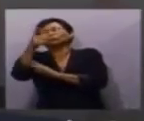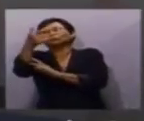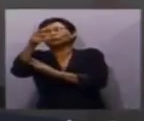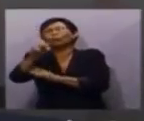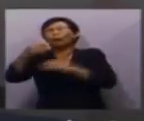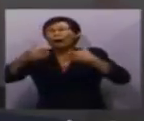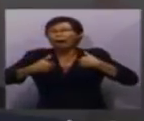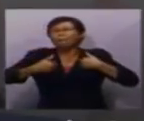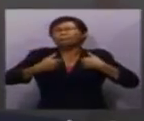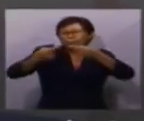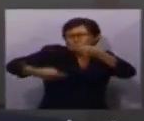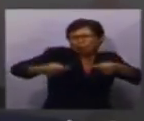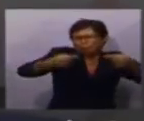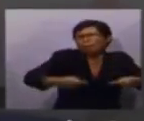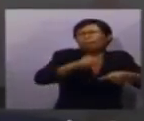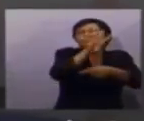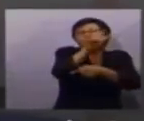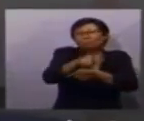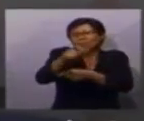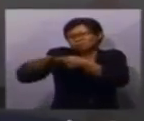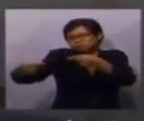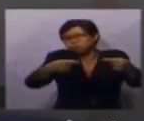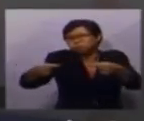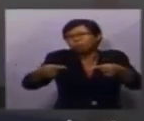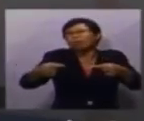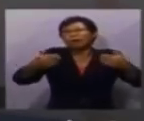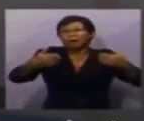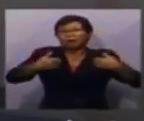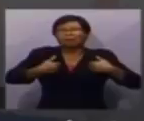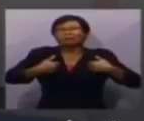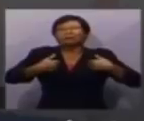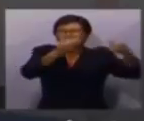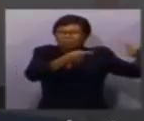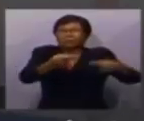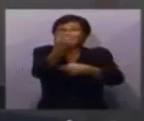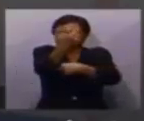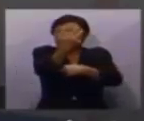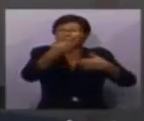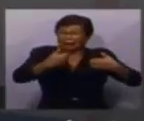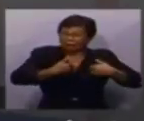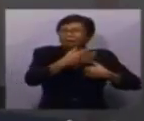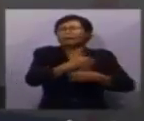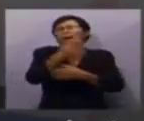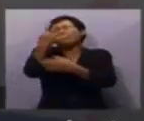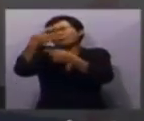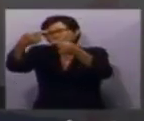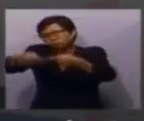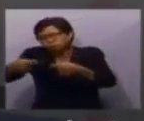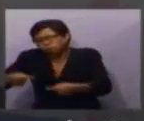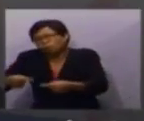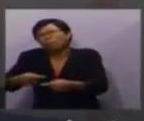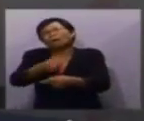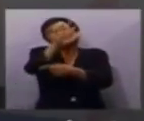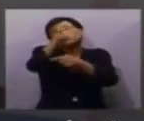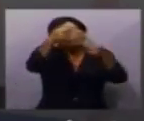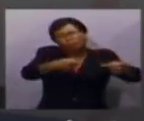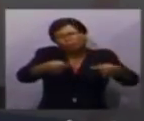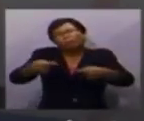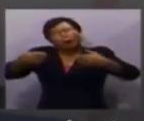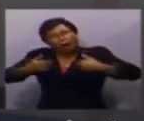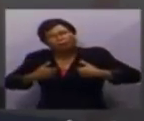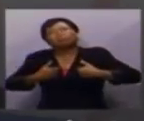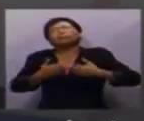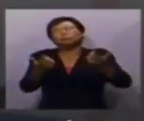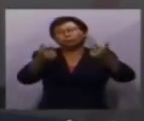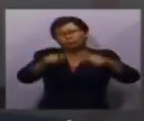pula menyaksikan saingan empat penjuru. Tidak hanya saingan tiga dan empat penjuru, pertembungan lima penjuru